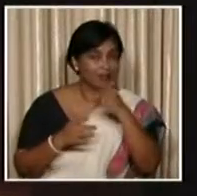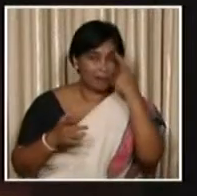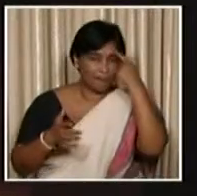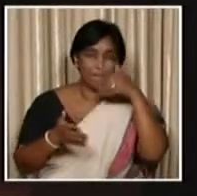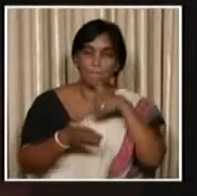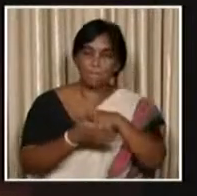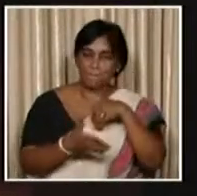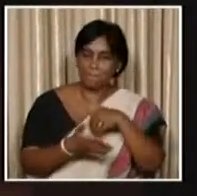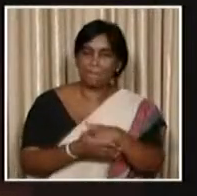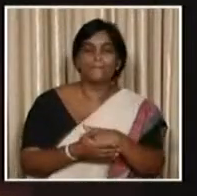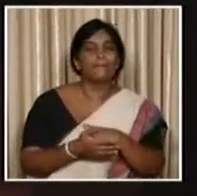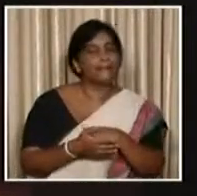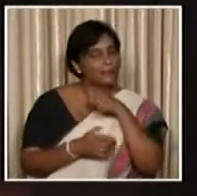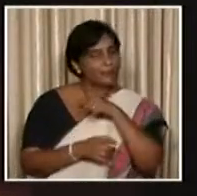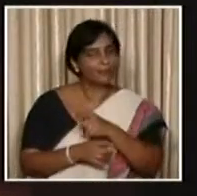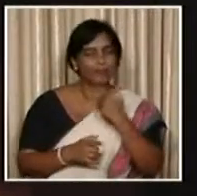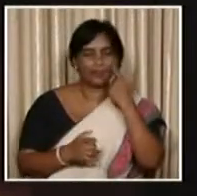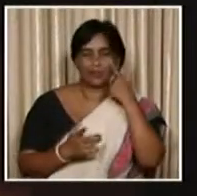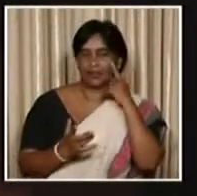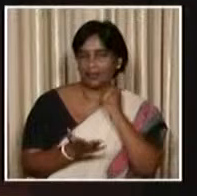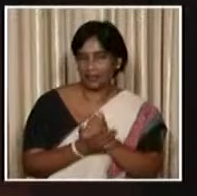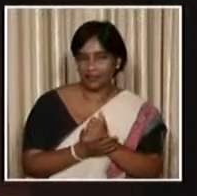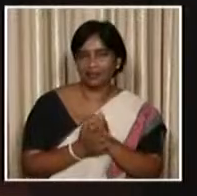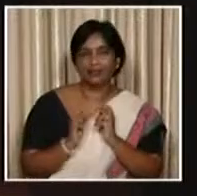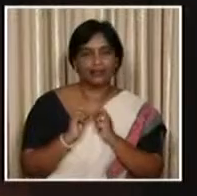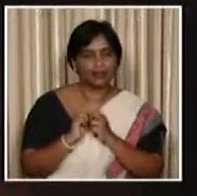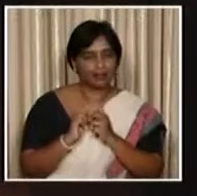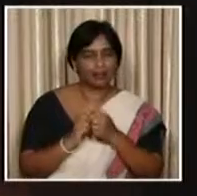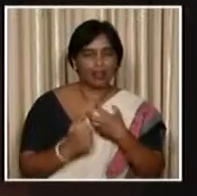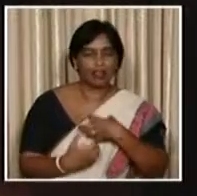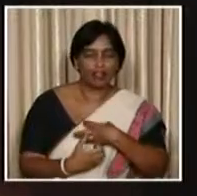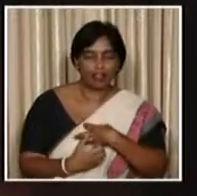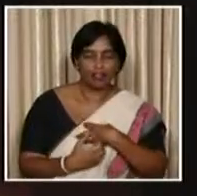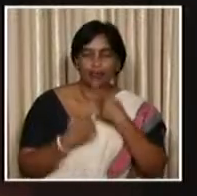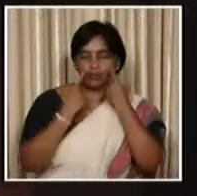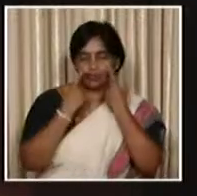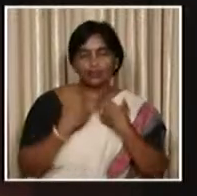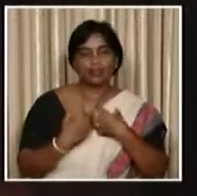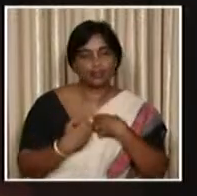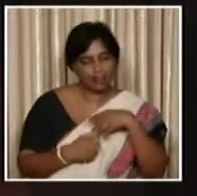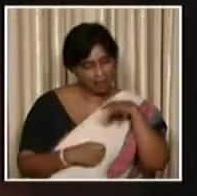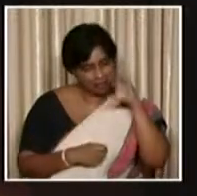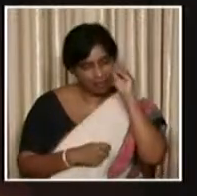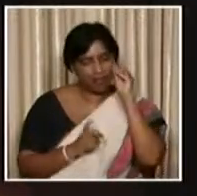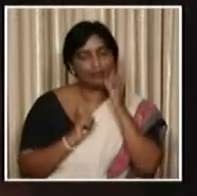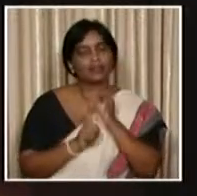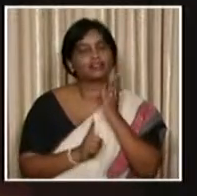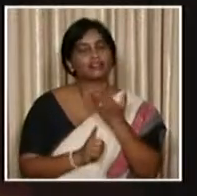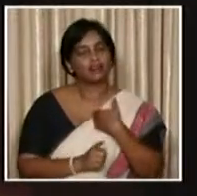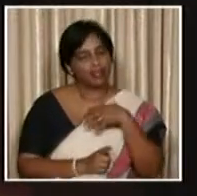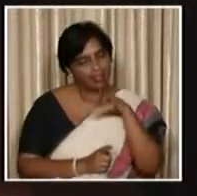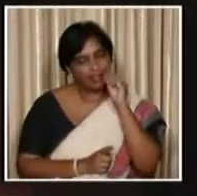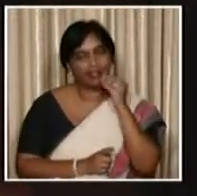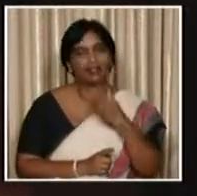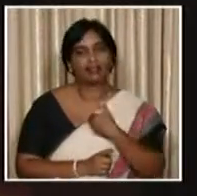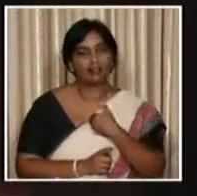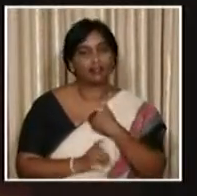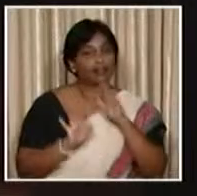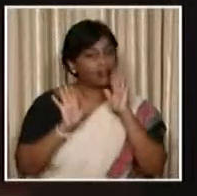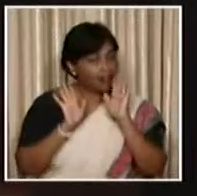පීඩනය ඔබතුමාගේ අසහනය ඔබතුමාගේ දුක කඳුල වේදනාව මට තේරෙනවා ජනාධිපතිතුමනි.